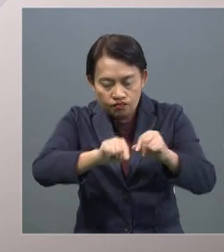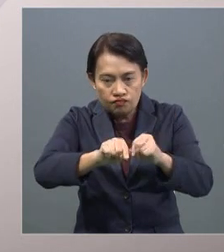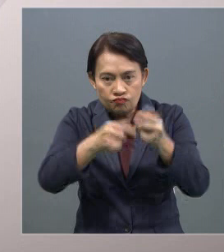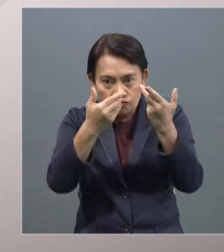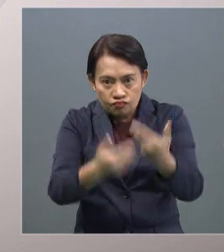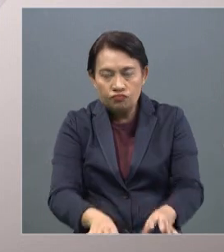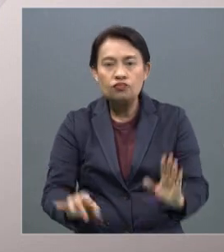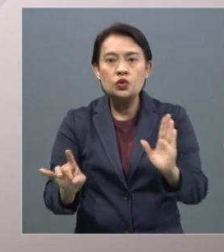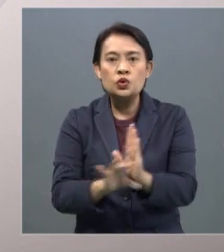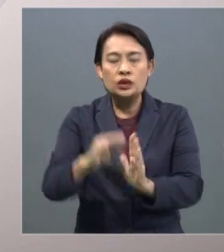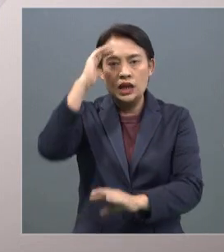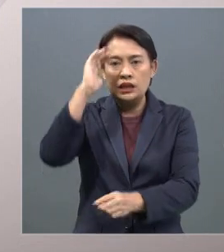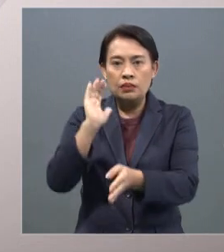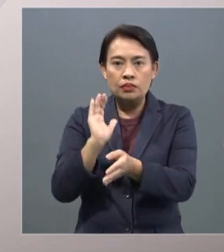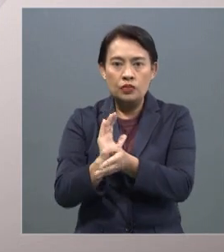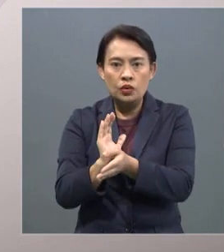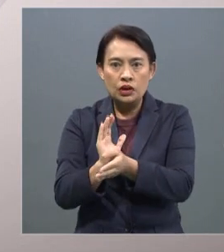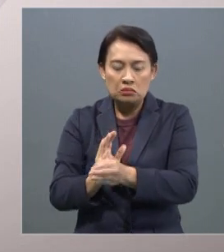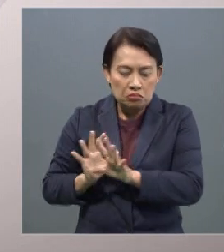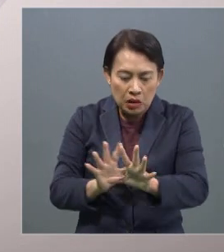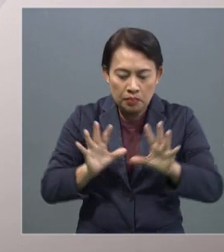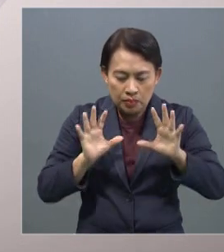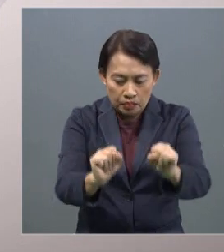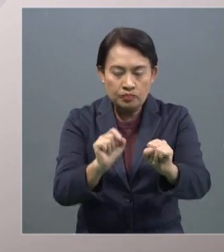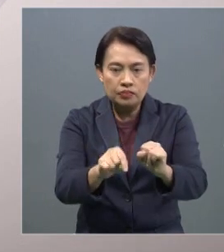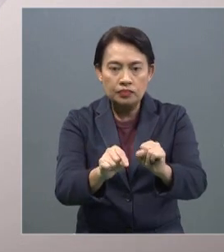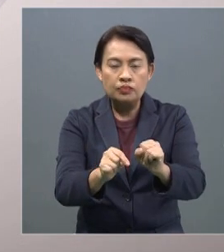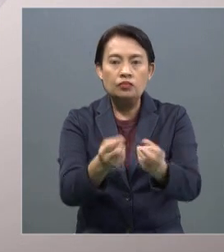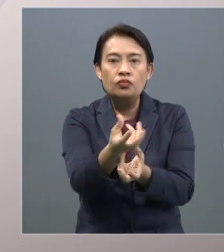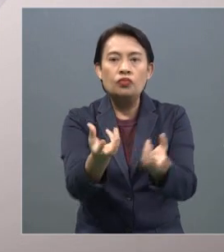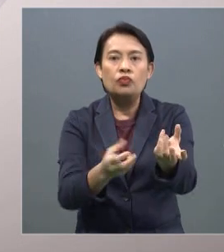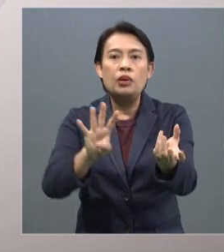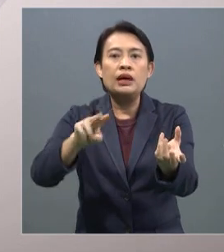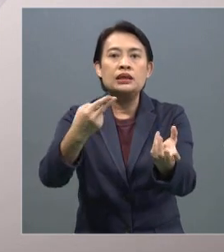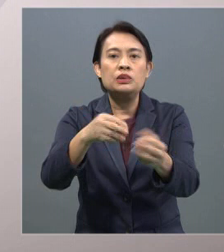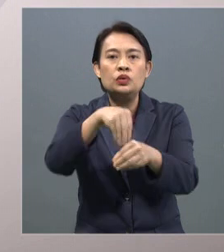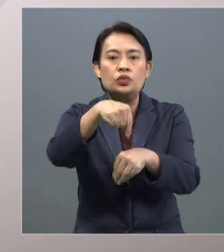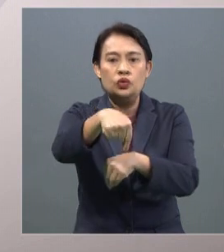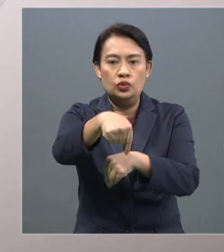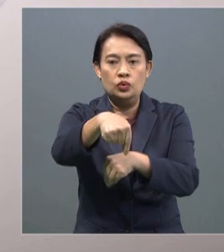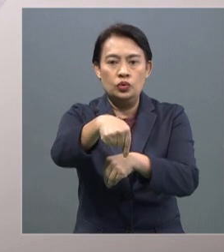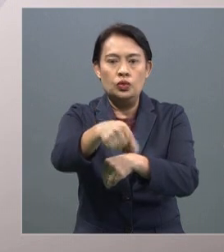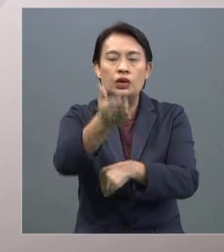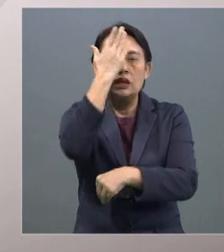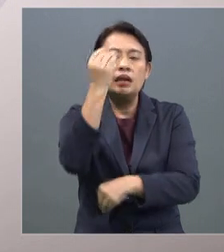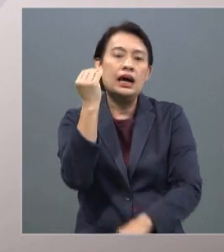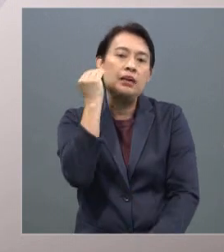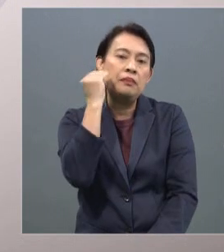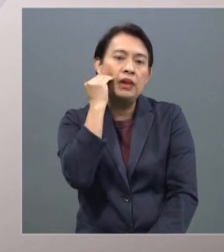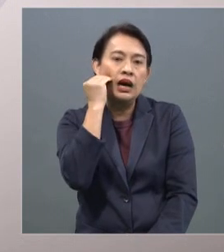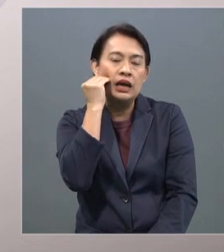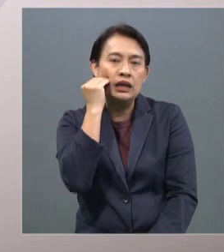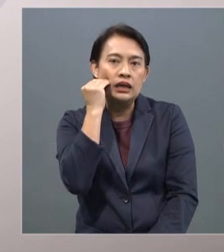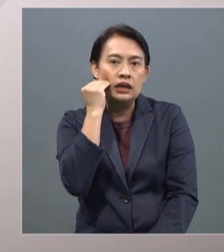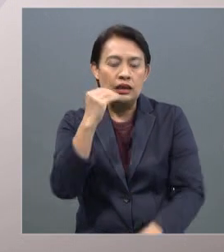ทลายแหล่งจำหน่ายไปเจอของกลางเนี่ยกว่า 40,000ชิ้นตั้งเต็มกองอยู่หน้าบ้านครับโอ้โหเป็น